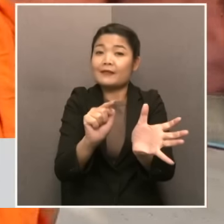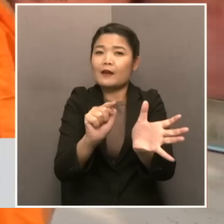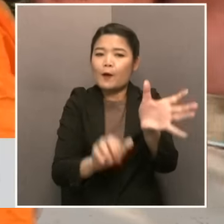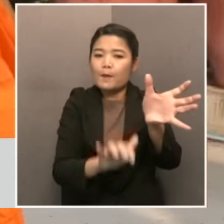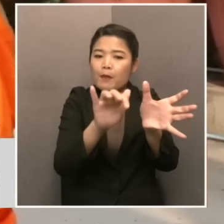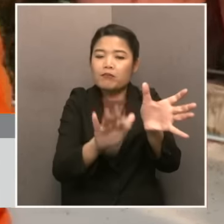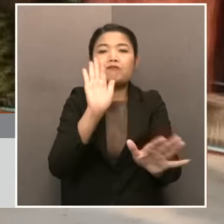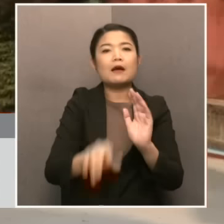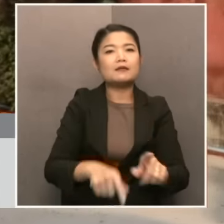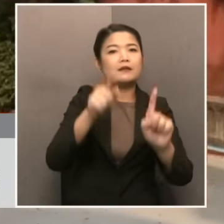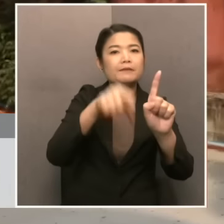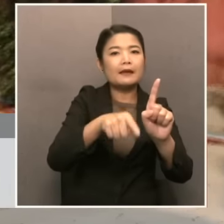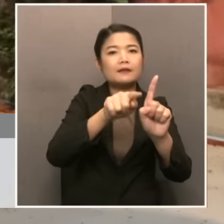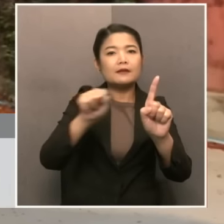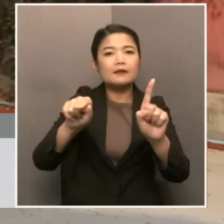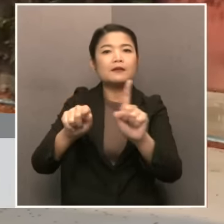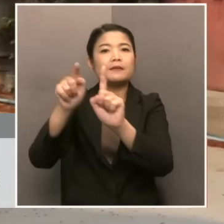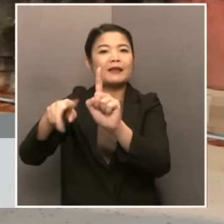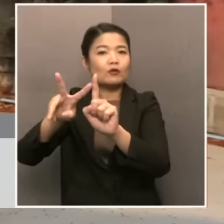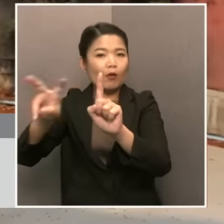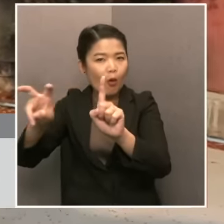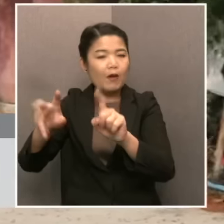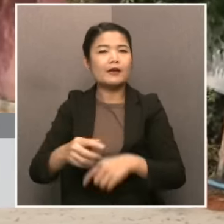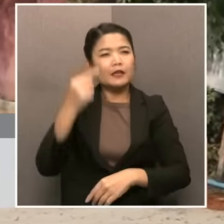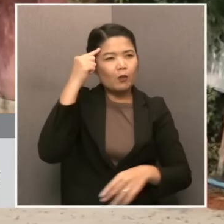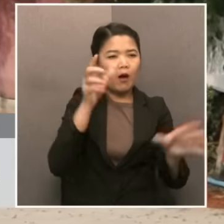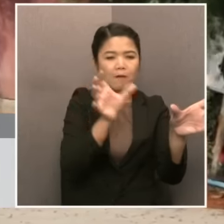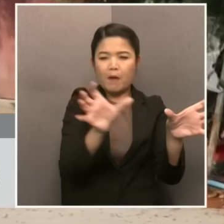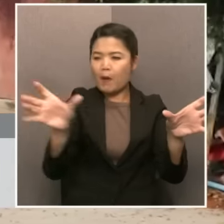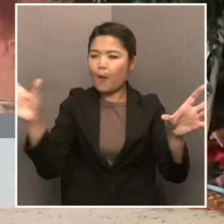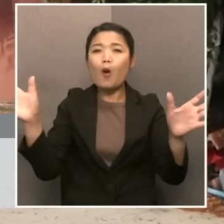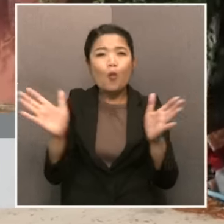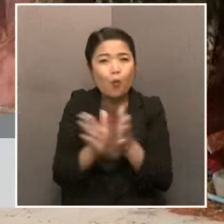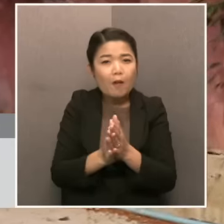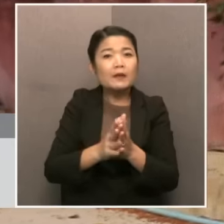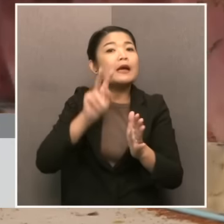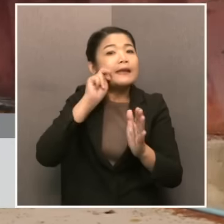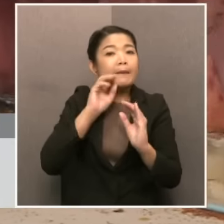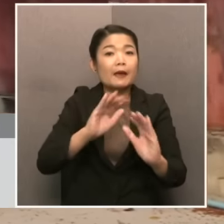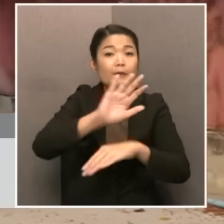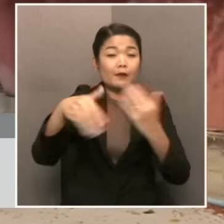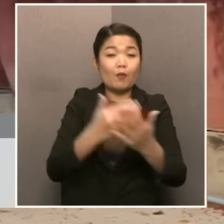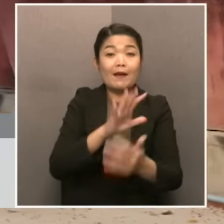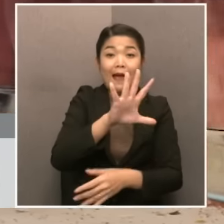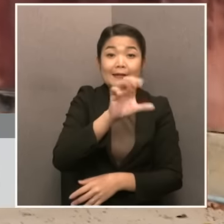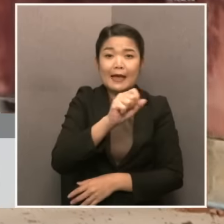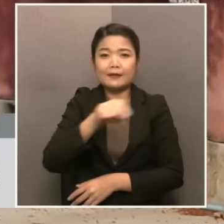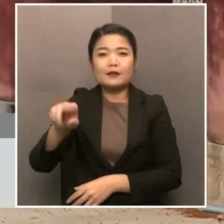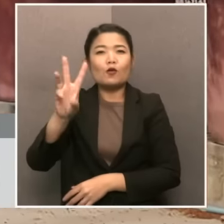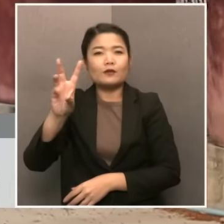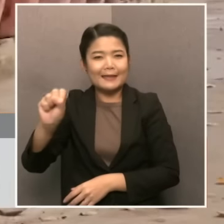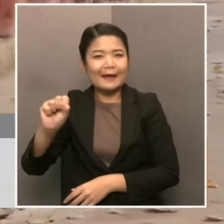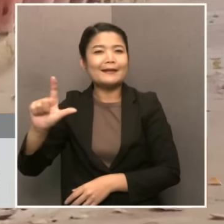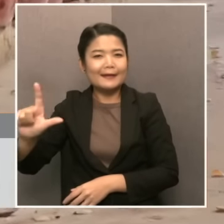ง 1,200 ลิตรถ้ารวมกันทั้งหมดนะคะก็คาดการณ์ว่าหน้าแล้งนี้จะมีน้ำไว้ใช้ 500,000 ถึง 600,000 ลิตรค่ะ